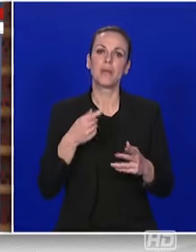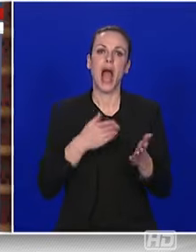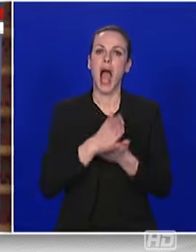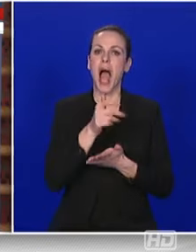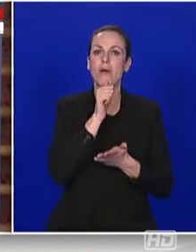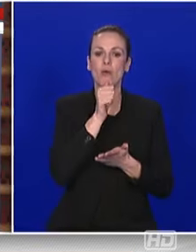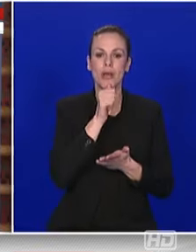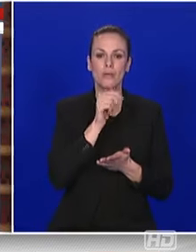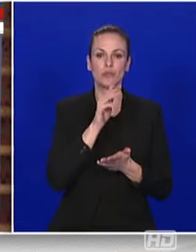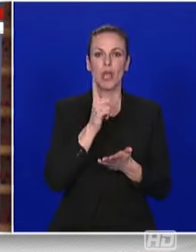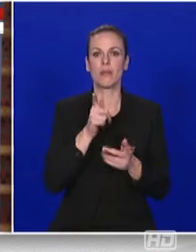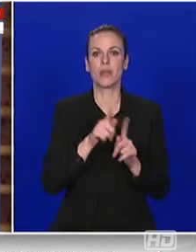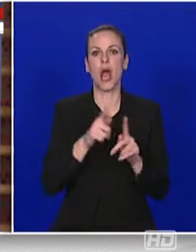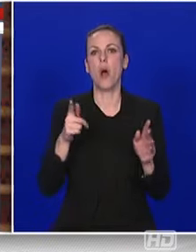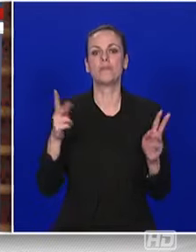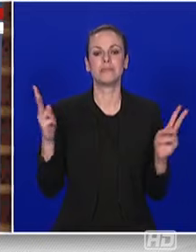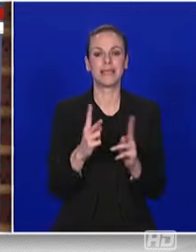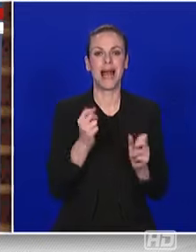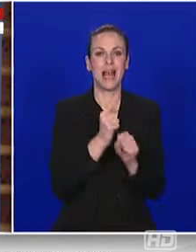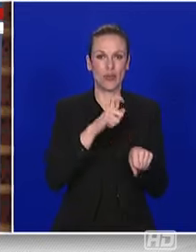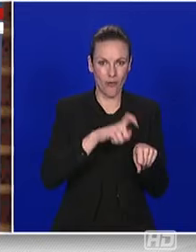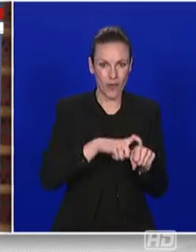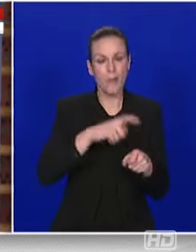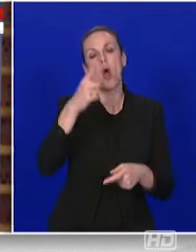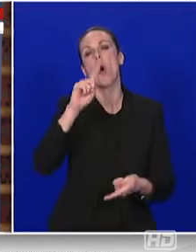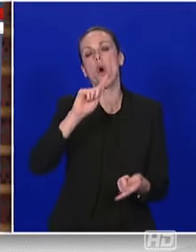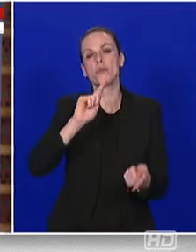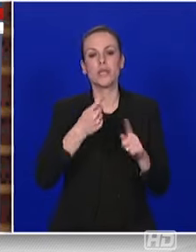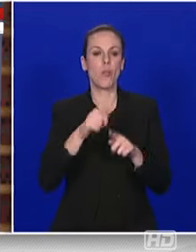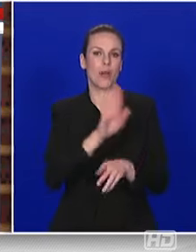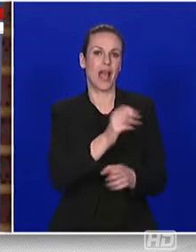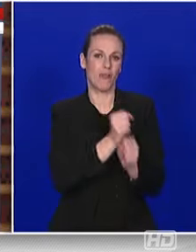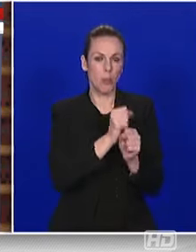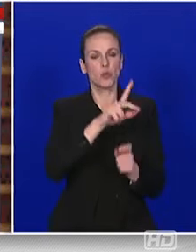samo jednostavno skratiti radno vrijeme zbog prirode posla.